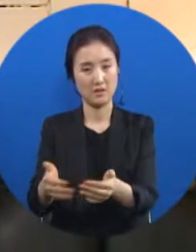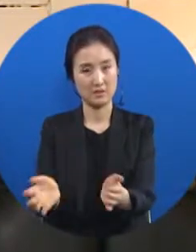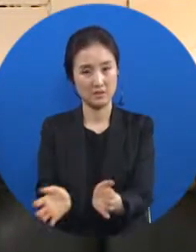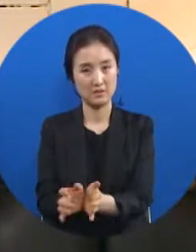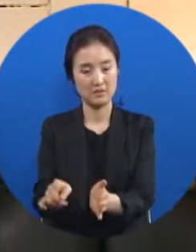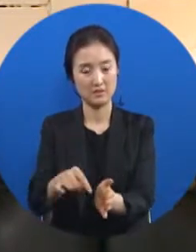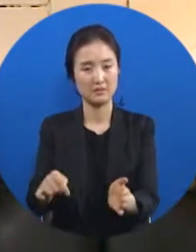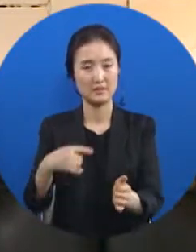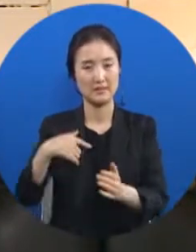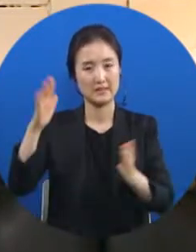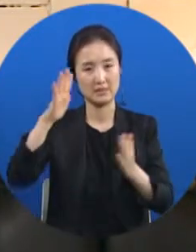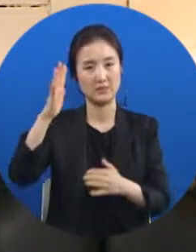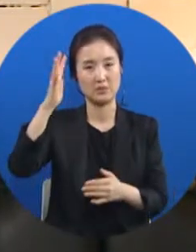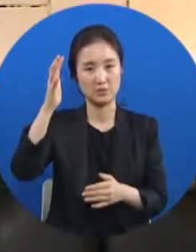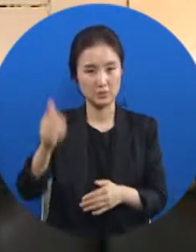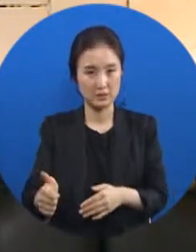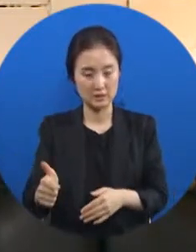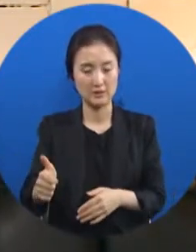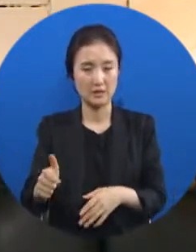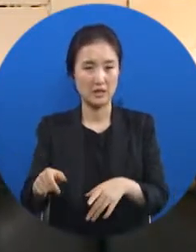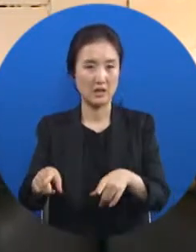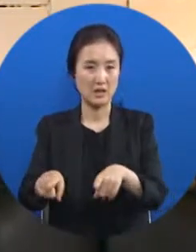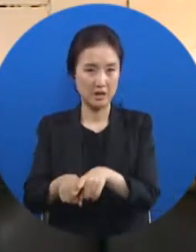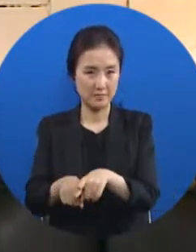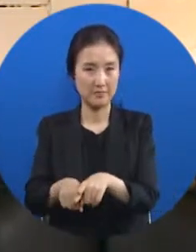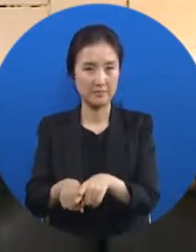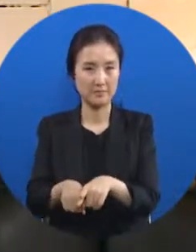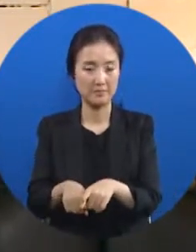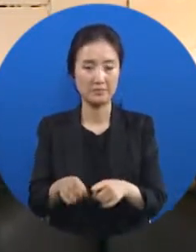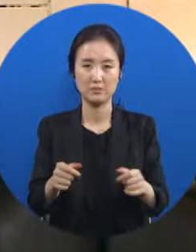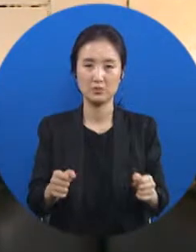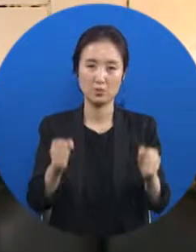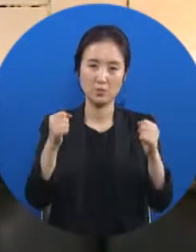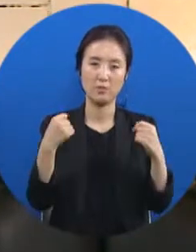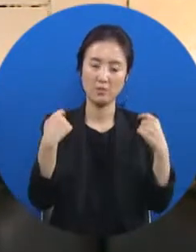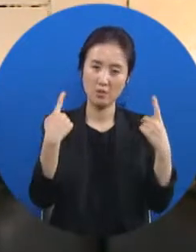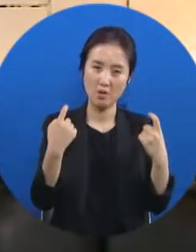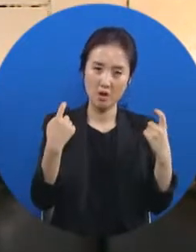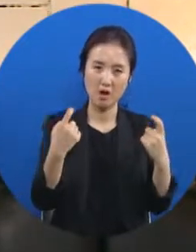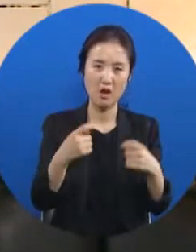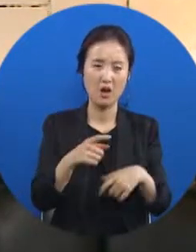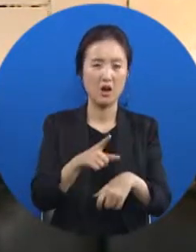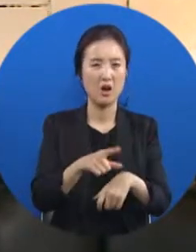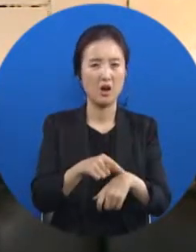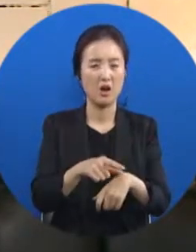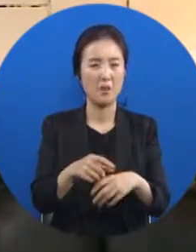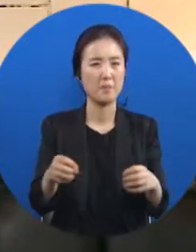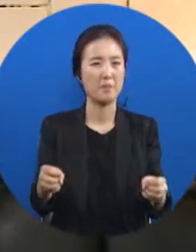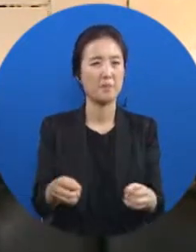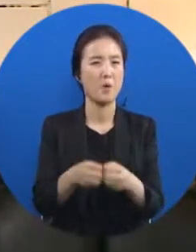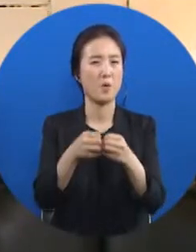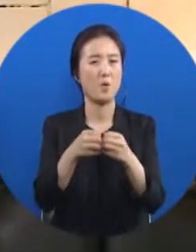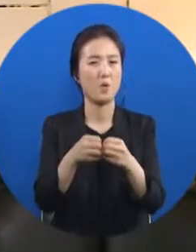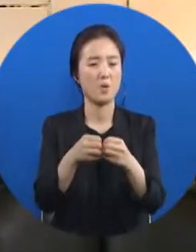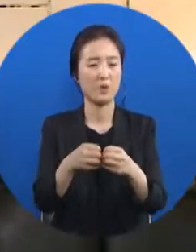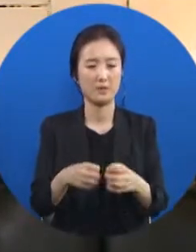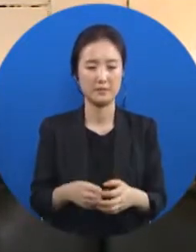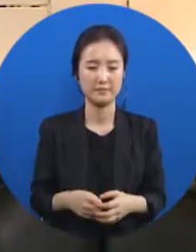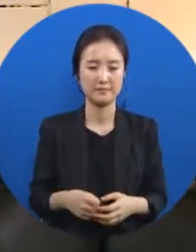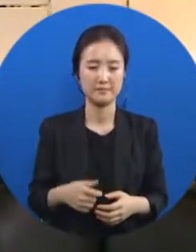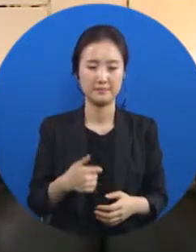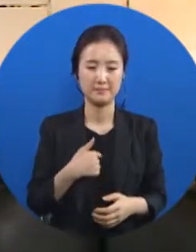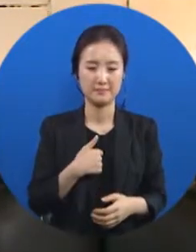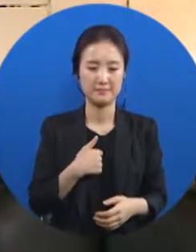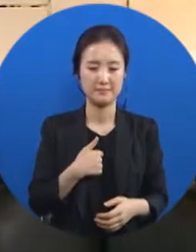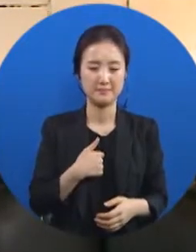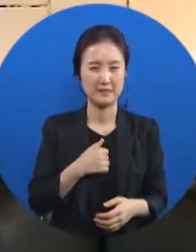이 면접시험하고 맞아떨어지더라고. 그래서 어차피 이렇게 우리가 이력서를 낸 게 중요하지